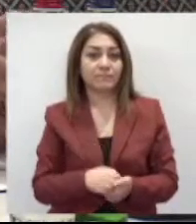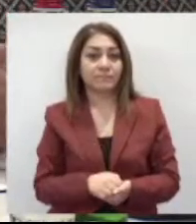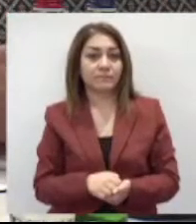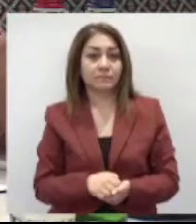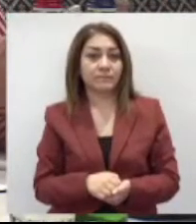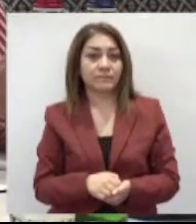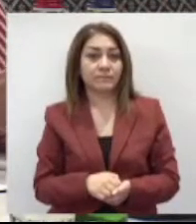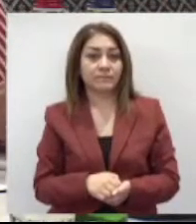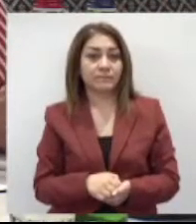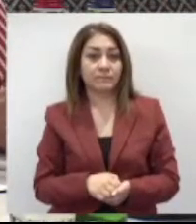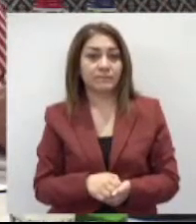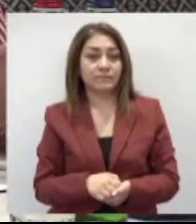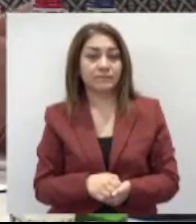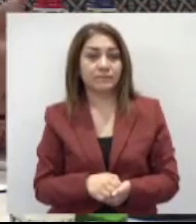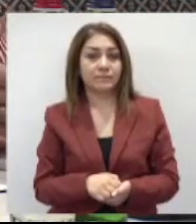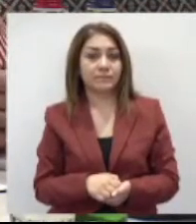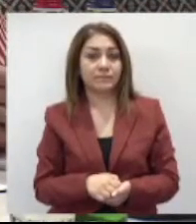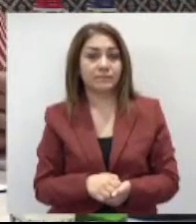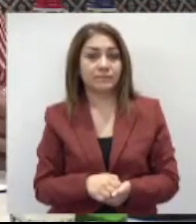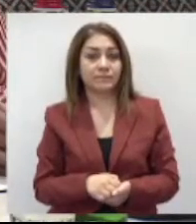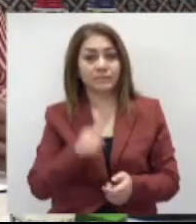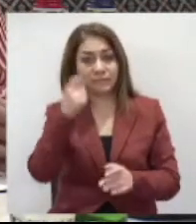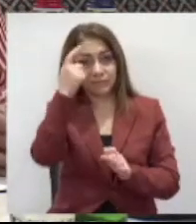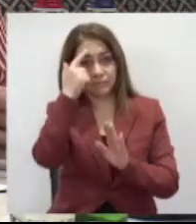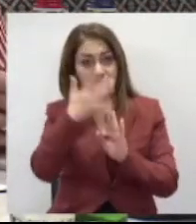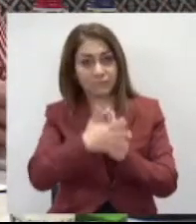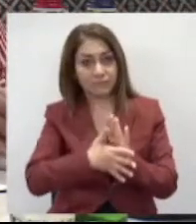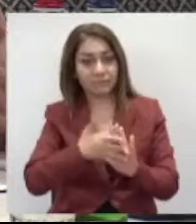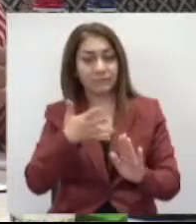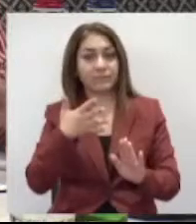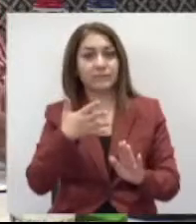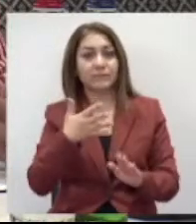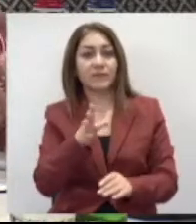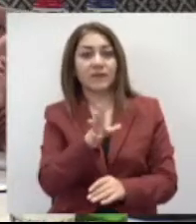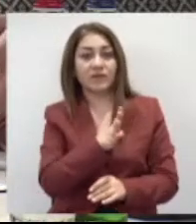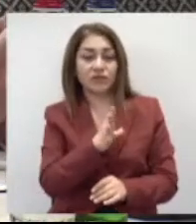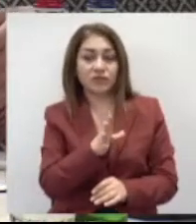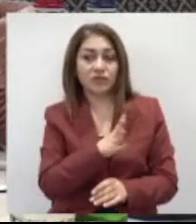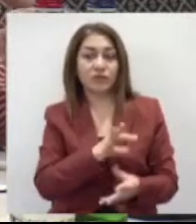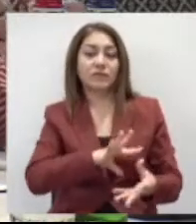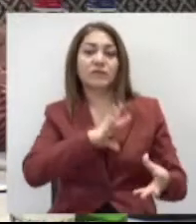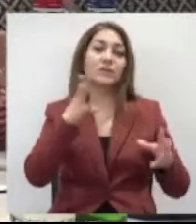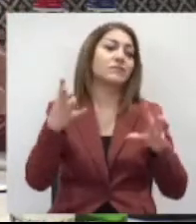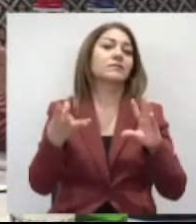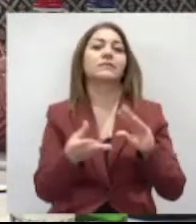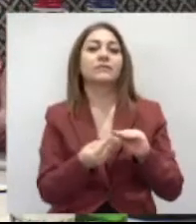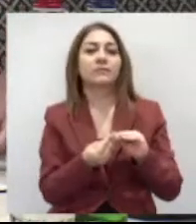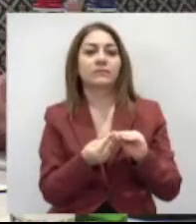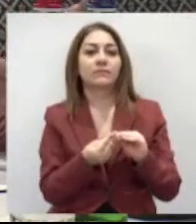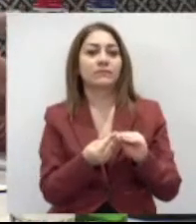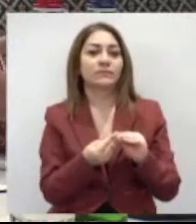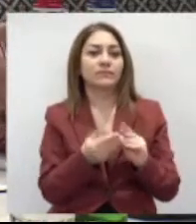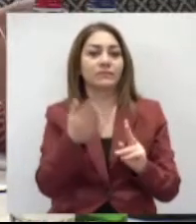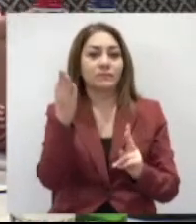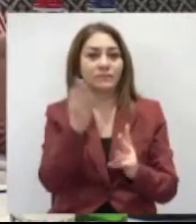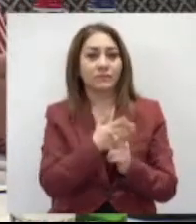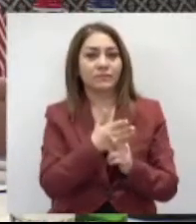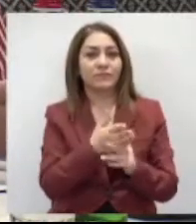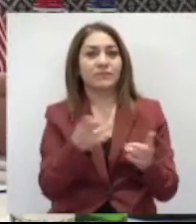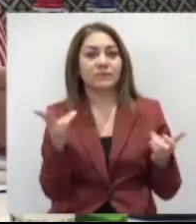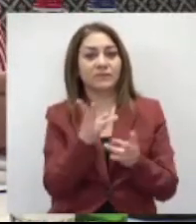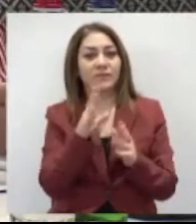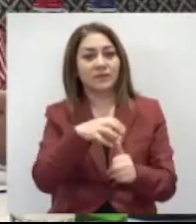կտրում ուղղությունները, նաեւ դրանց անդրադառնալ, հասկանալու համար, թե արդյոք ընդհանրապես դրանք կամ դրանց մի մասը պետք է